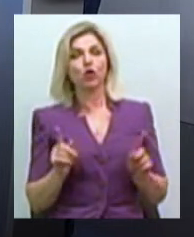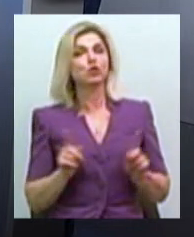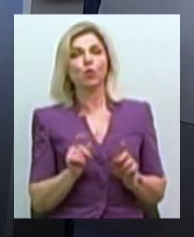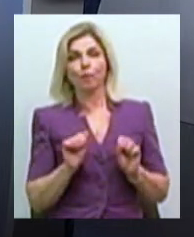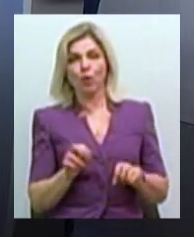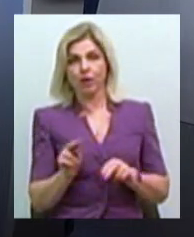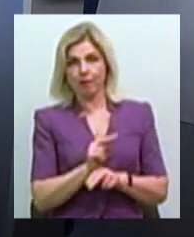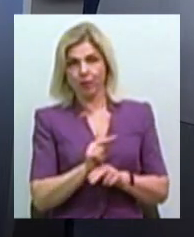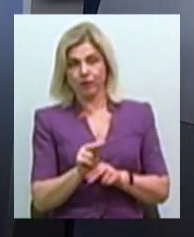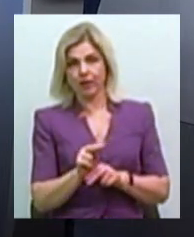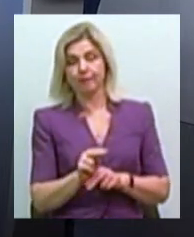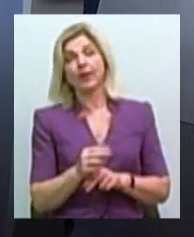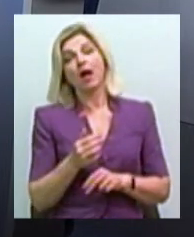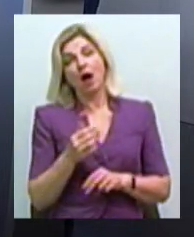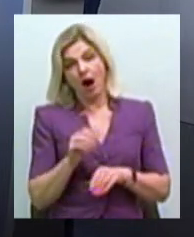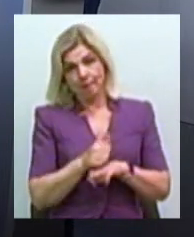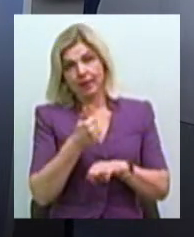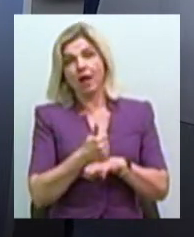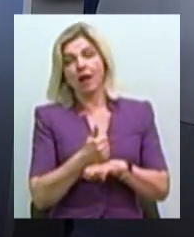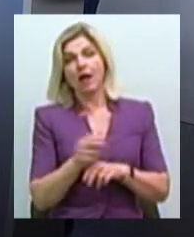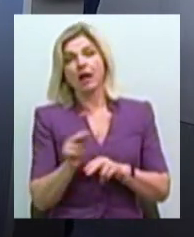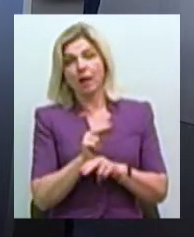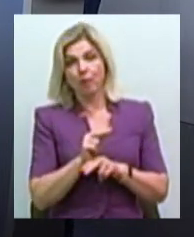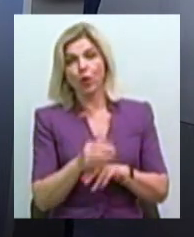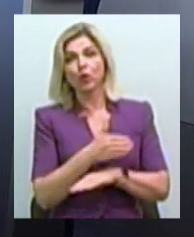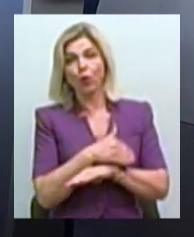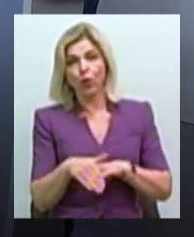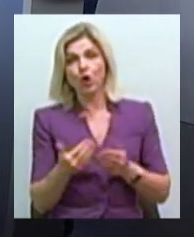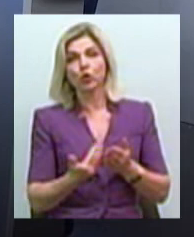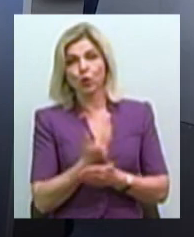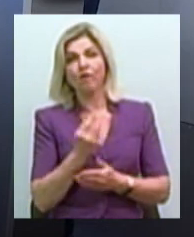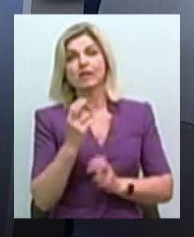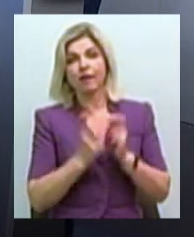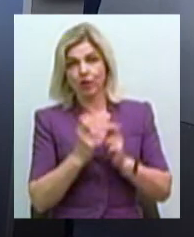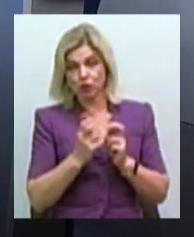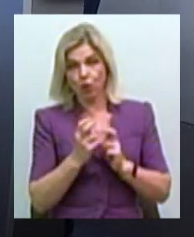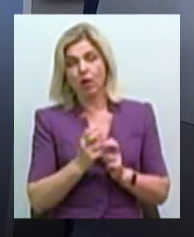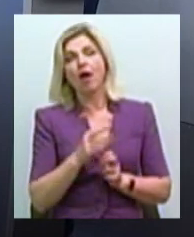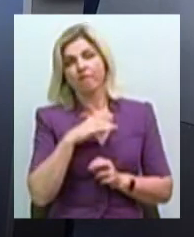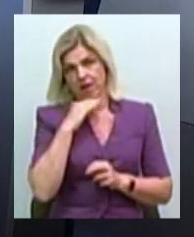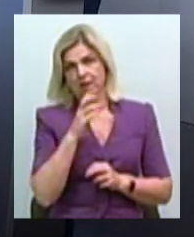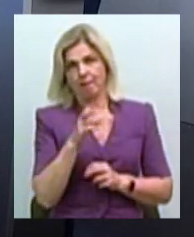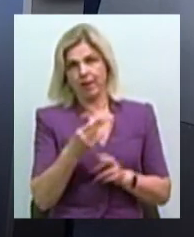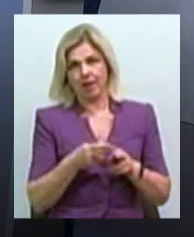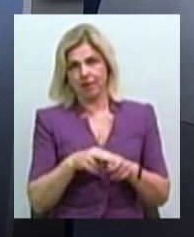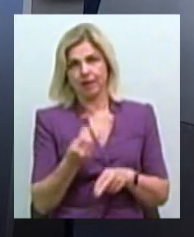відремонтувати, яку площу? По крайній мірі, капітально відремонтувати вулицю на Заводську Турбіну, і тих грошей би вистачило. За один рік? Так.